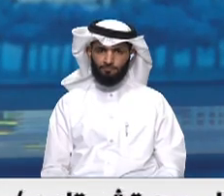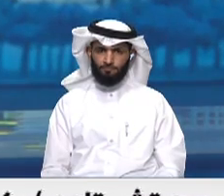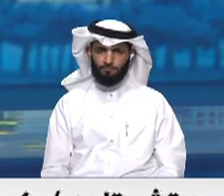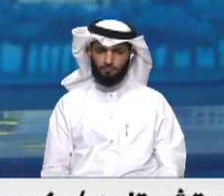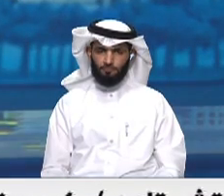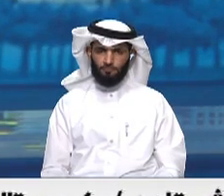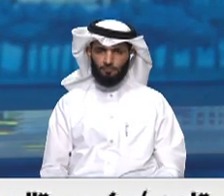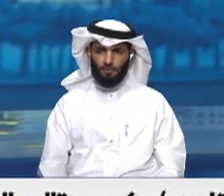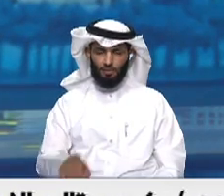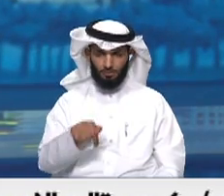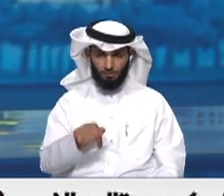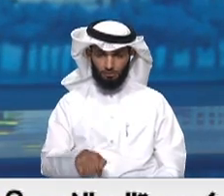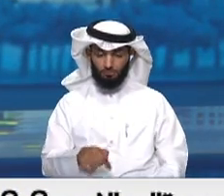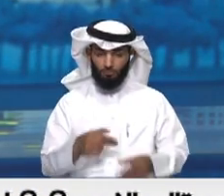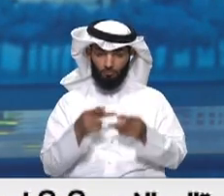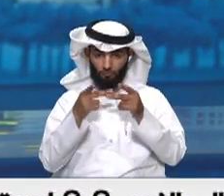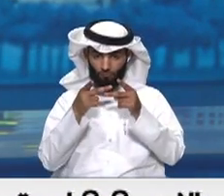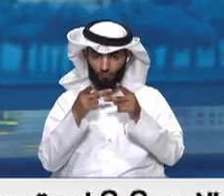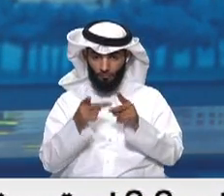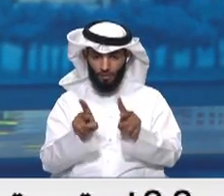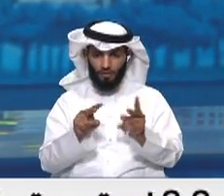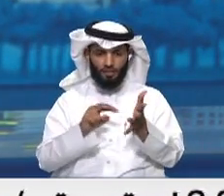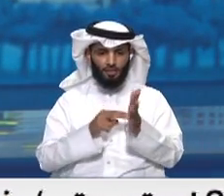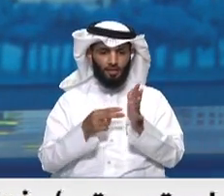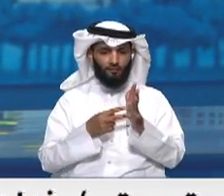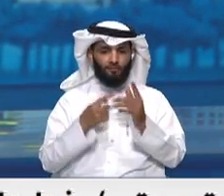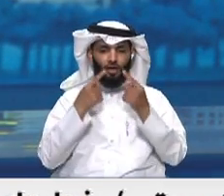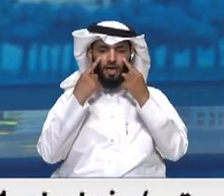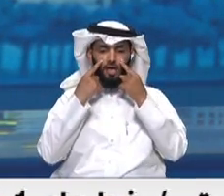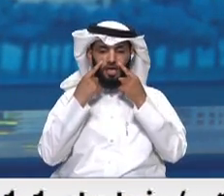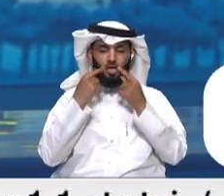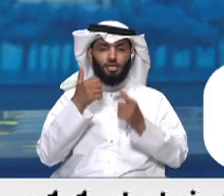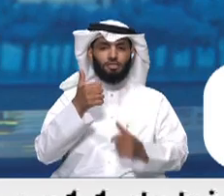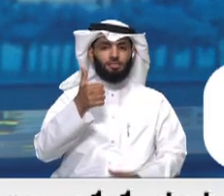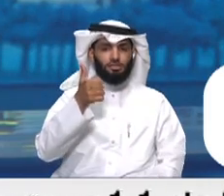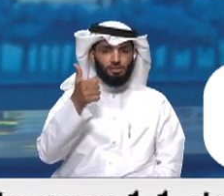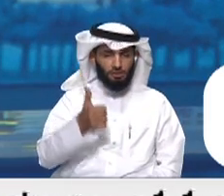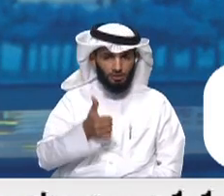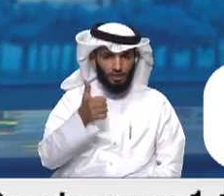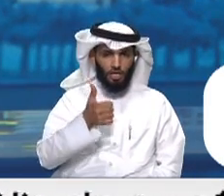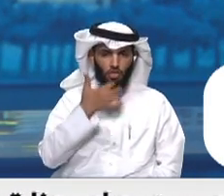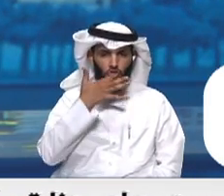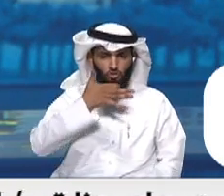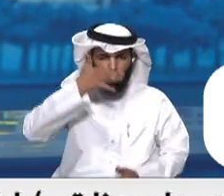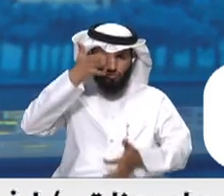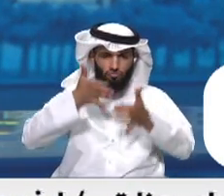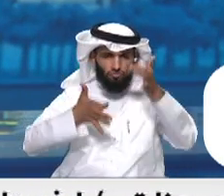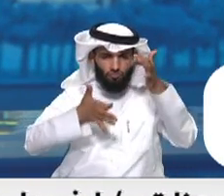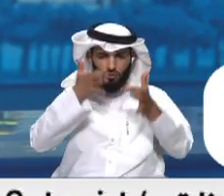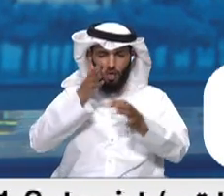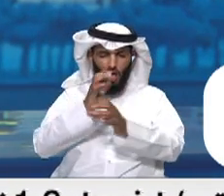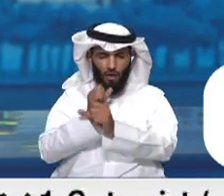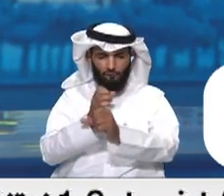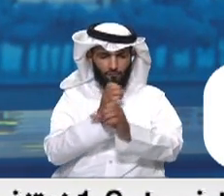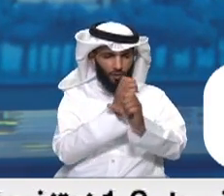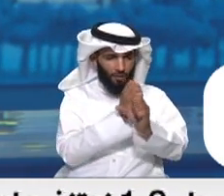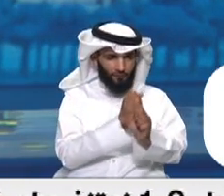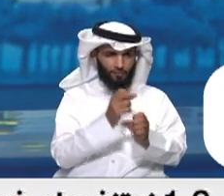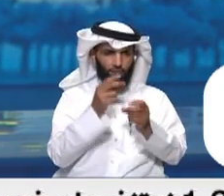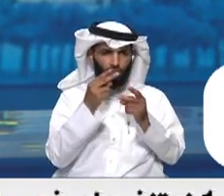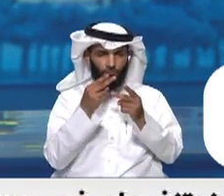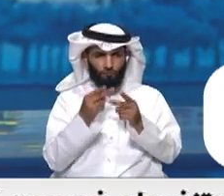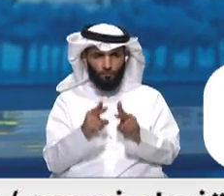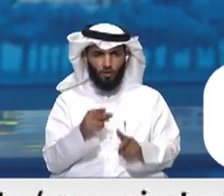في خطوه هامه نحو تحسين جوده الحياه لكبار السن بدات وزاره الصحه باعداد دليل الوطني للمدن المراعيه